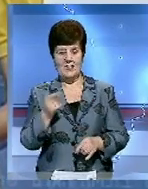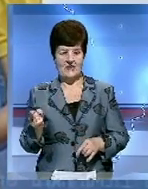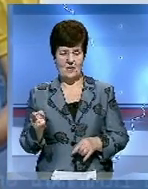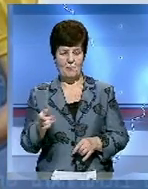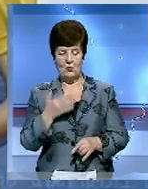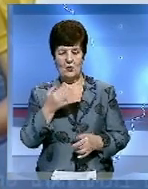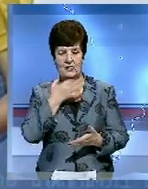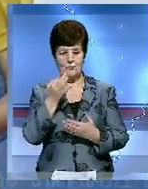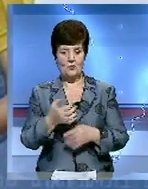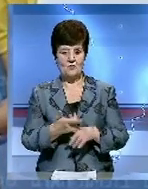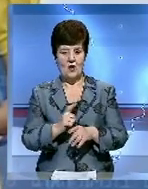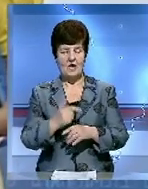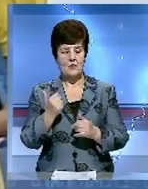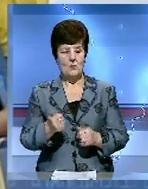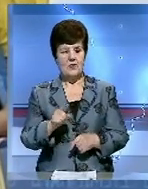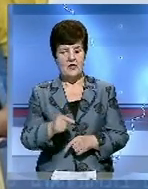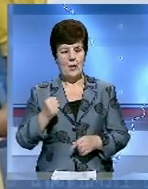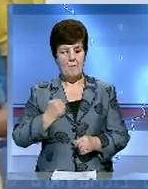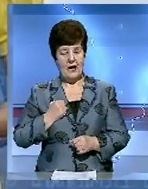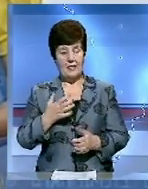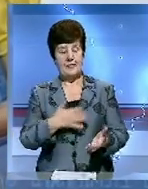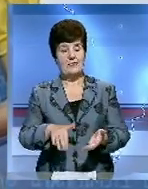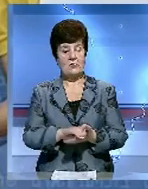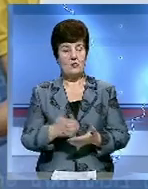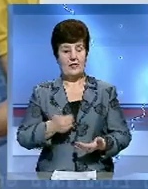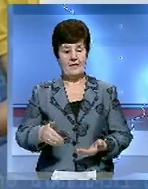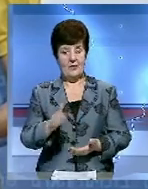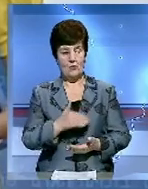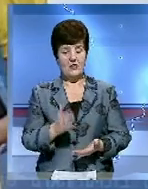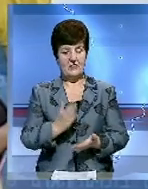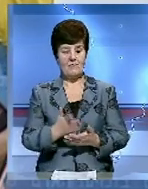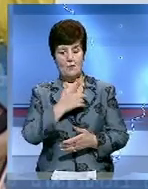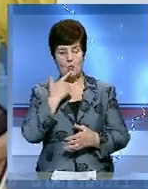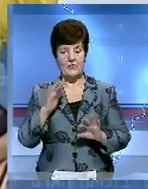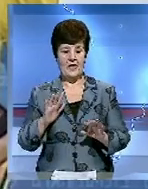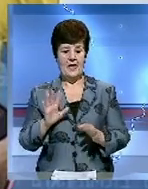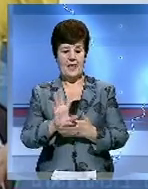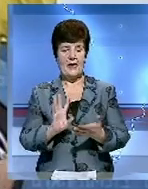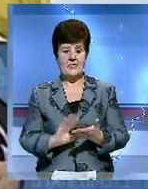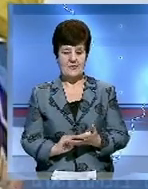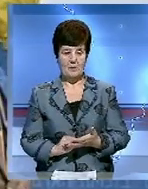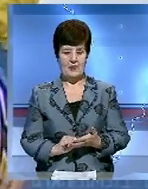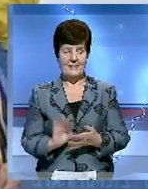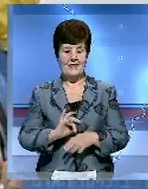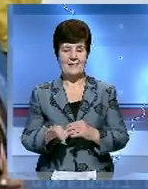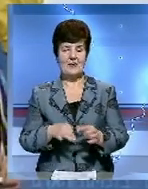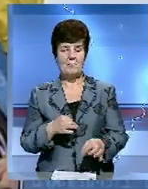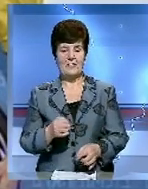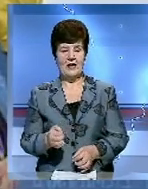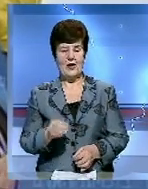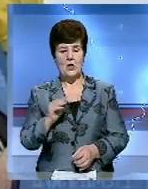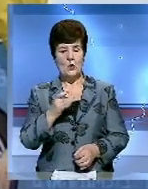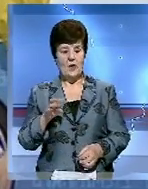bun, pentru că, din păcate, în societatea noastră avem foarte multe exemple de discriminare. Iurie, uite, de